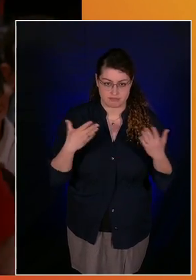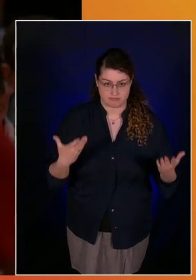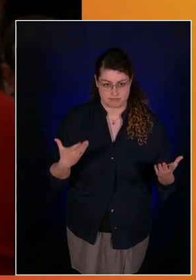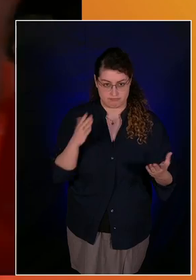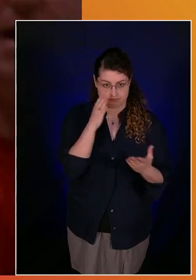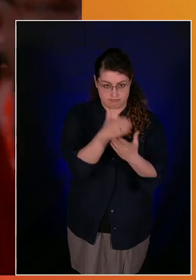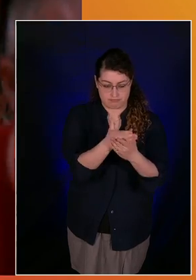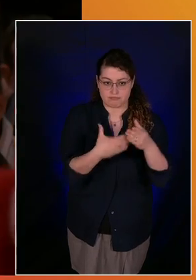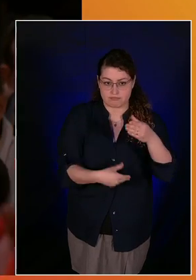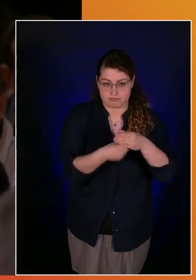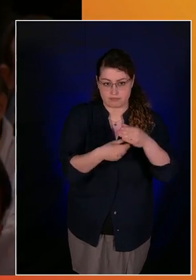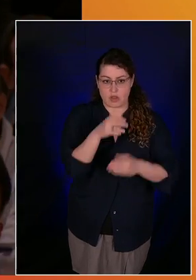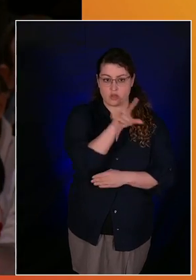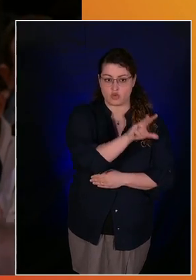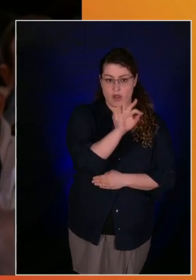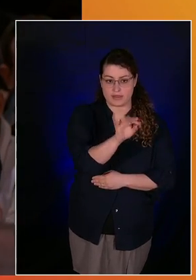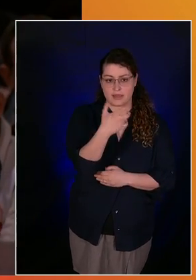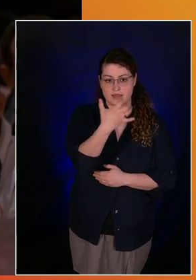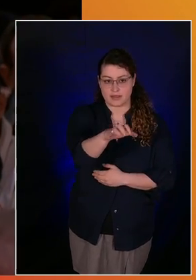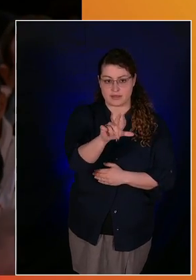pour l'amendement 3T